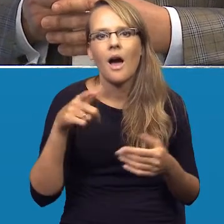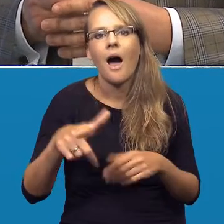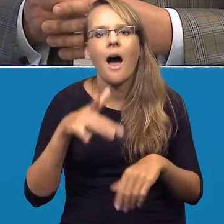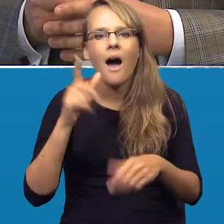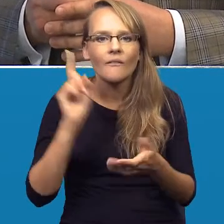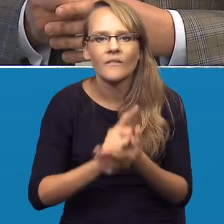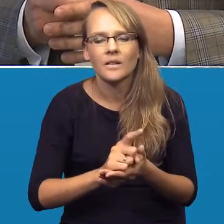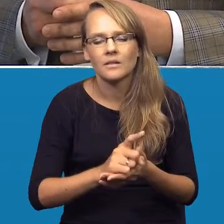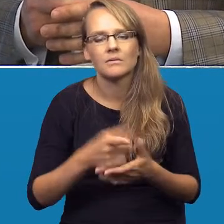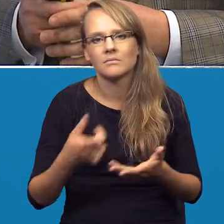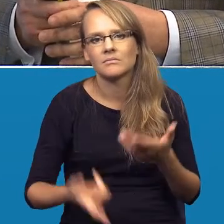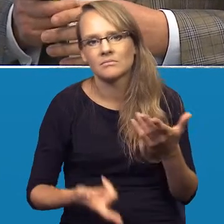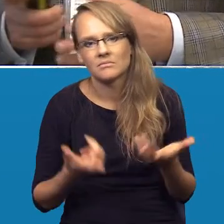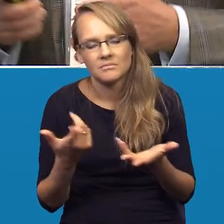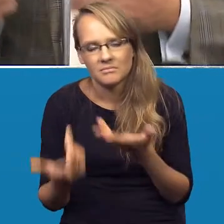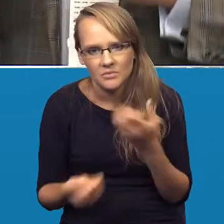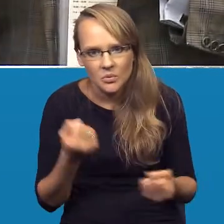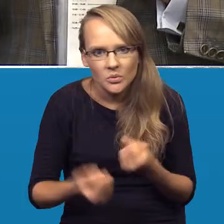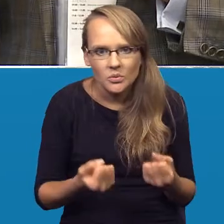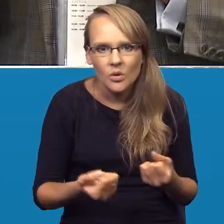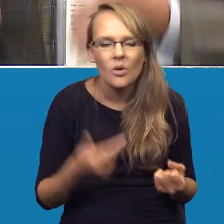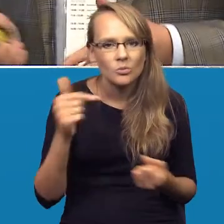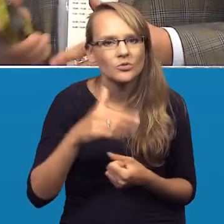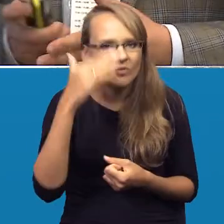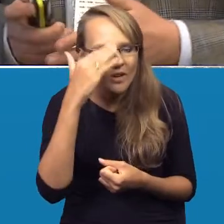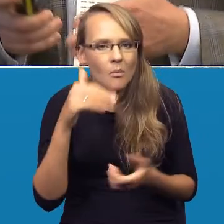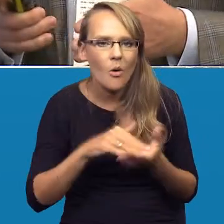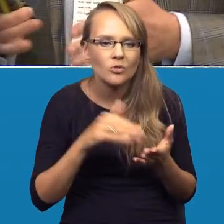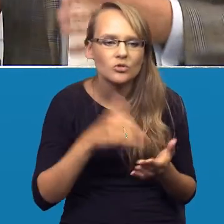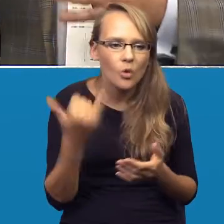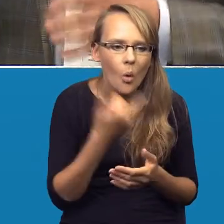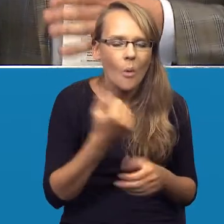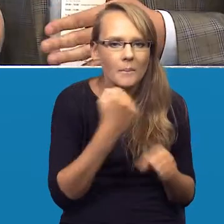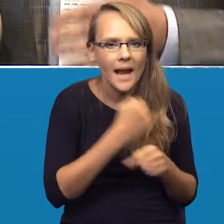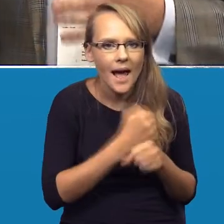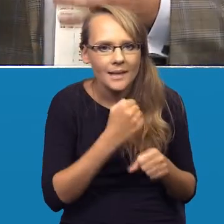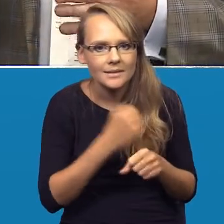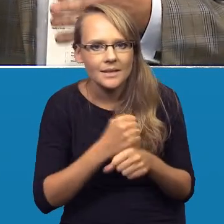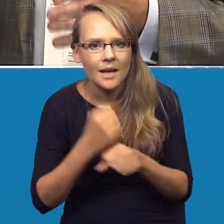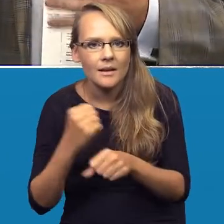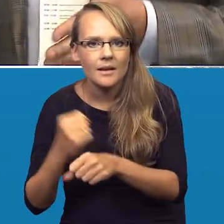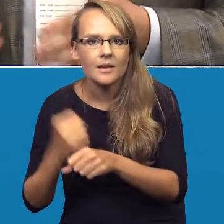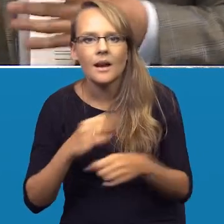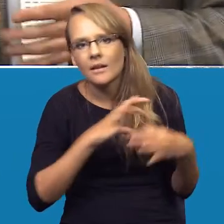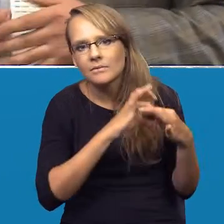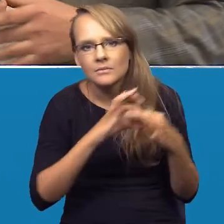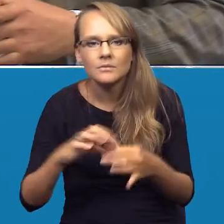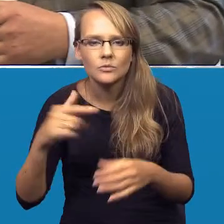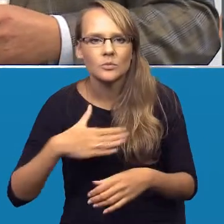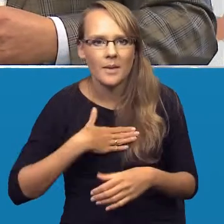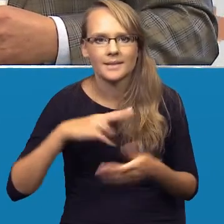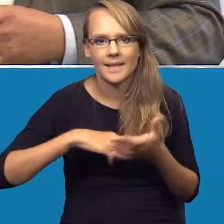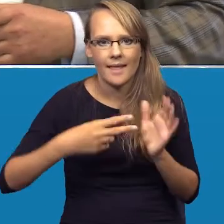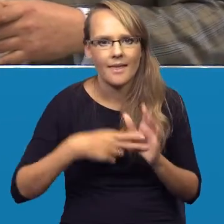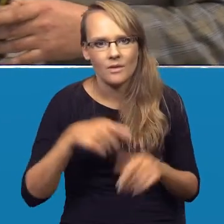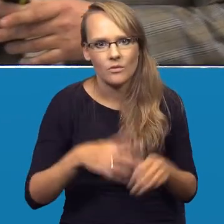niski. To też trzeba wiedzieć, że to musi być ciągła praca wynikająca z jakiejś strategii narzuconej. To jest